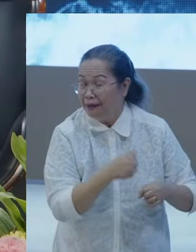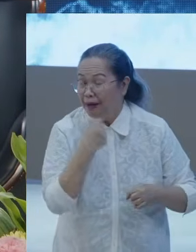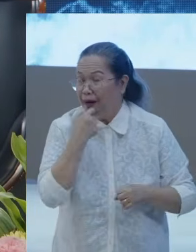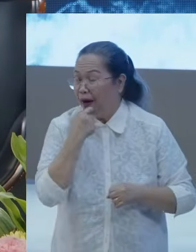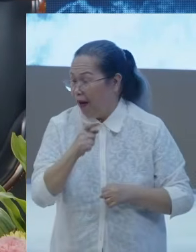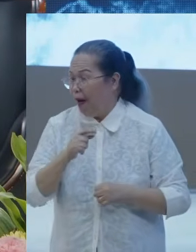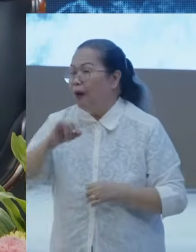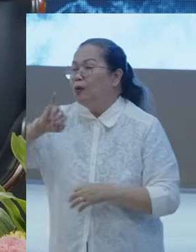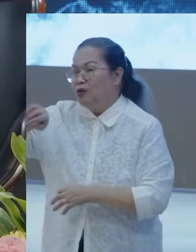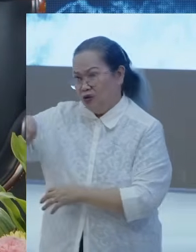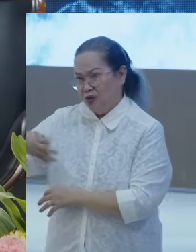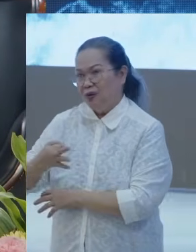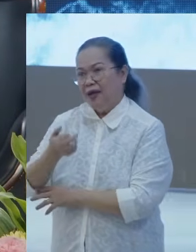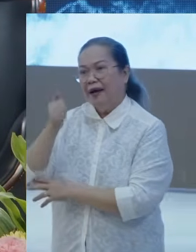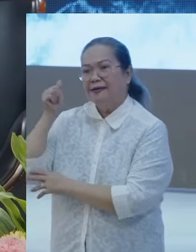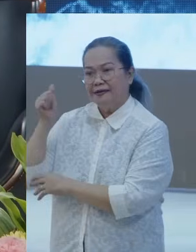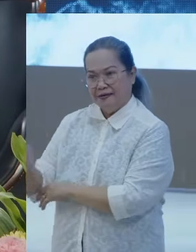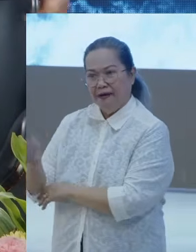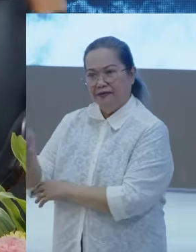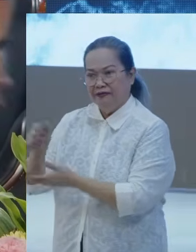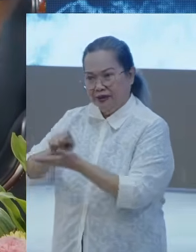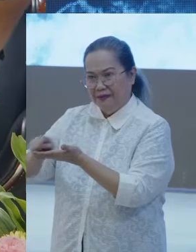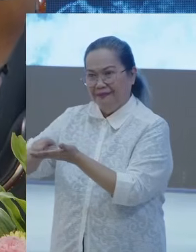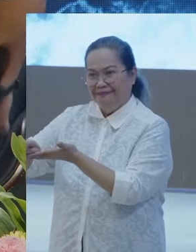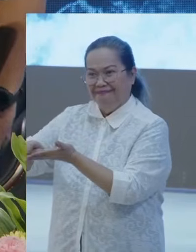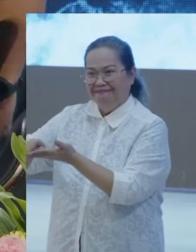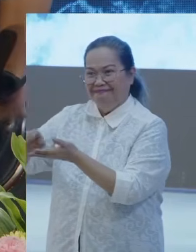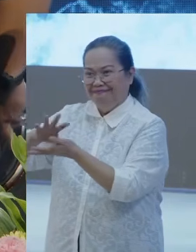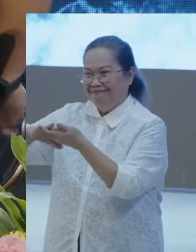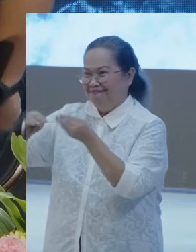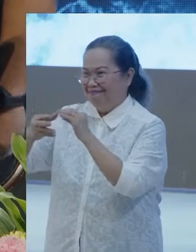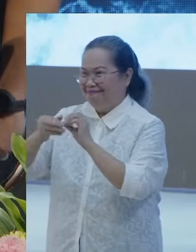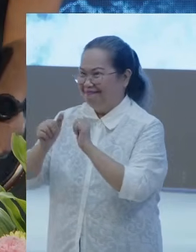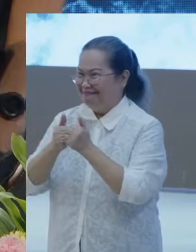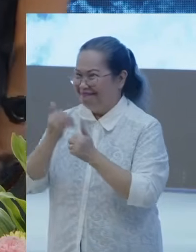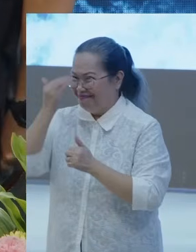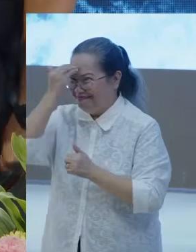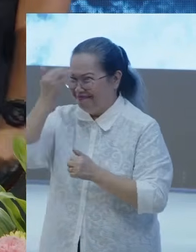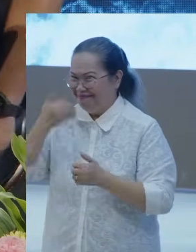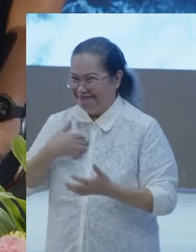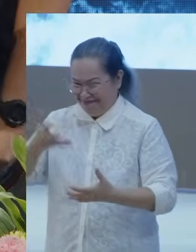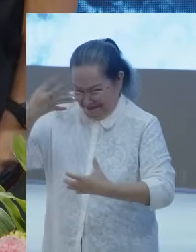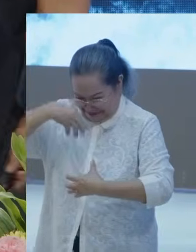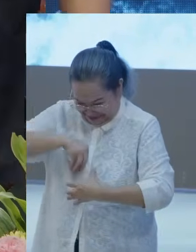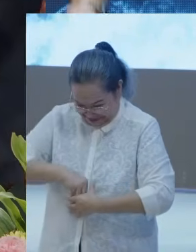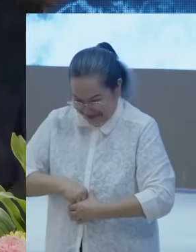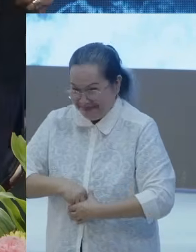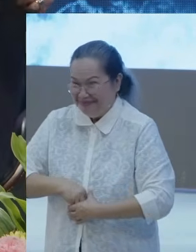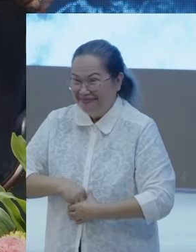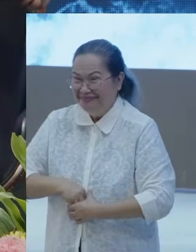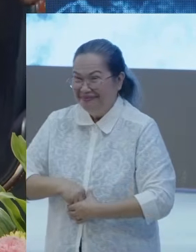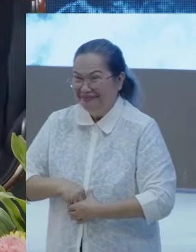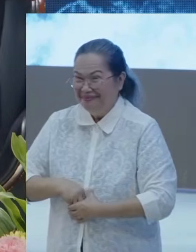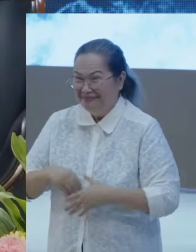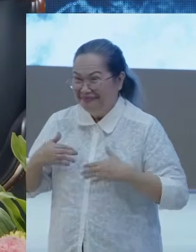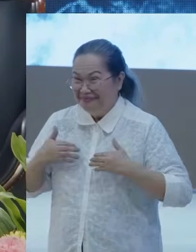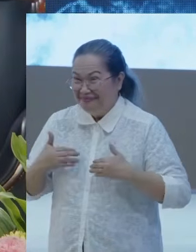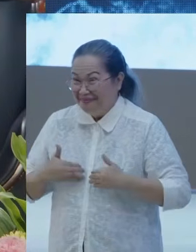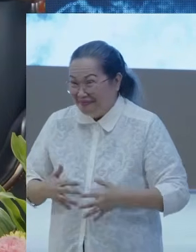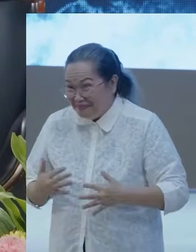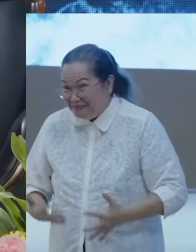Jonah mismo. Kasi paano naman niya malalaman yung nasa tiyan siya ng malaking isda? No?